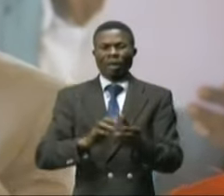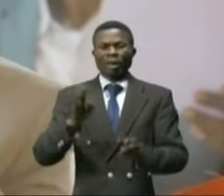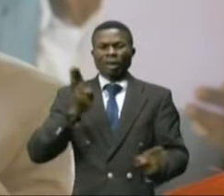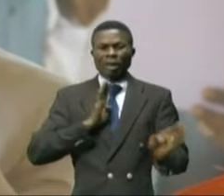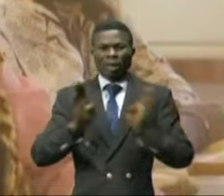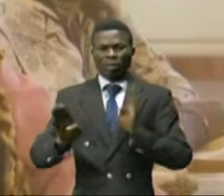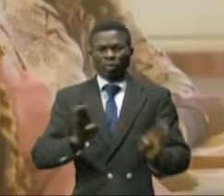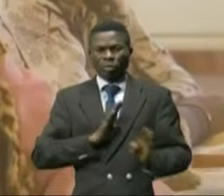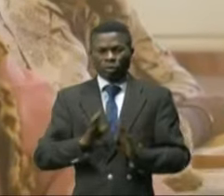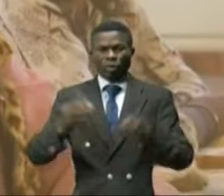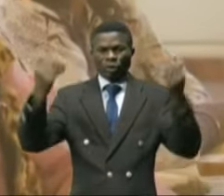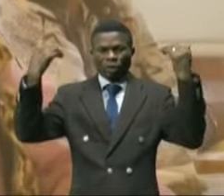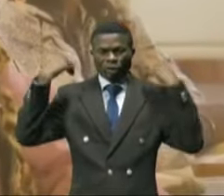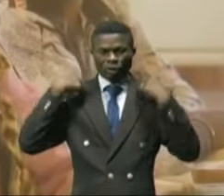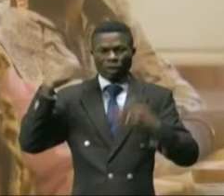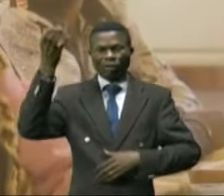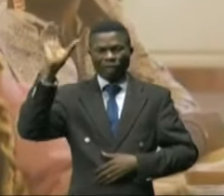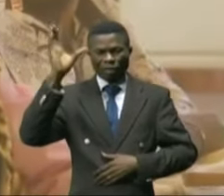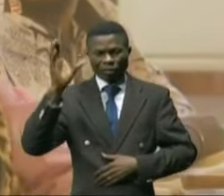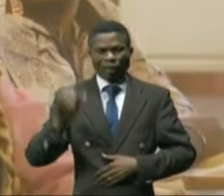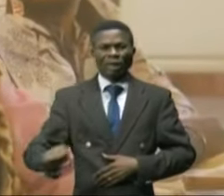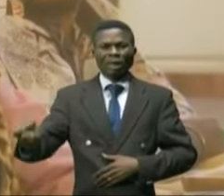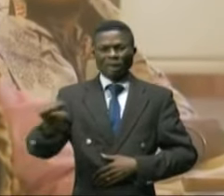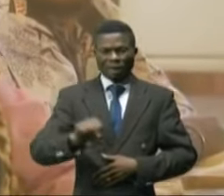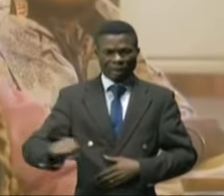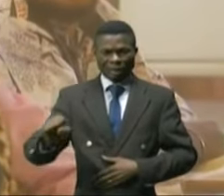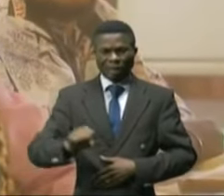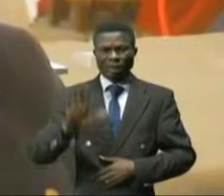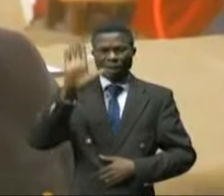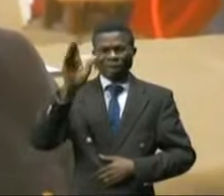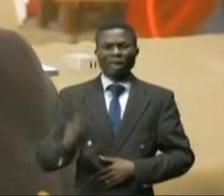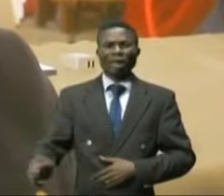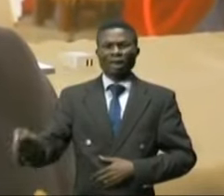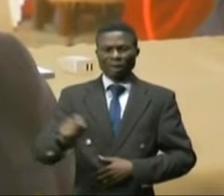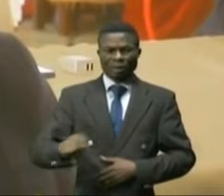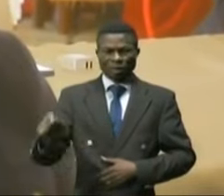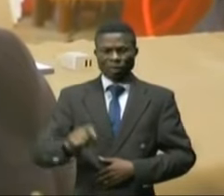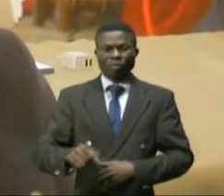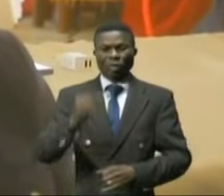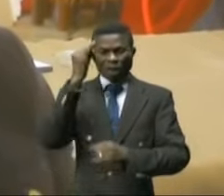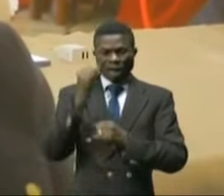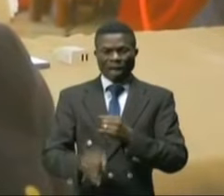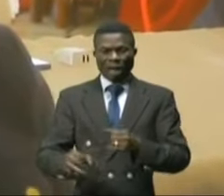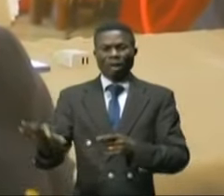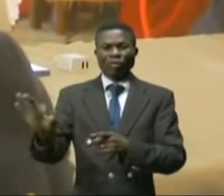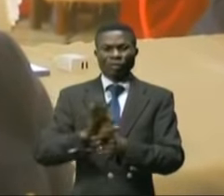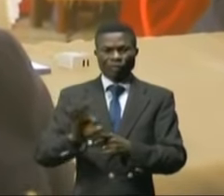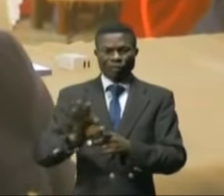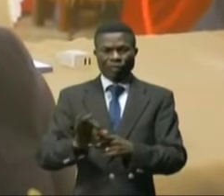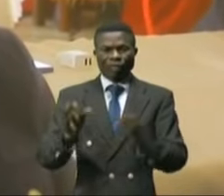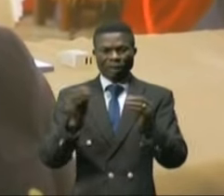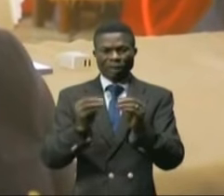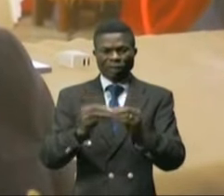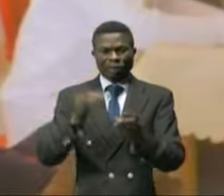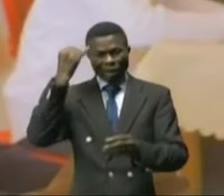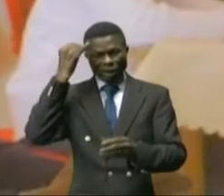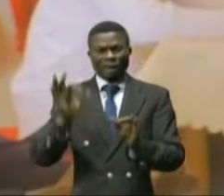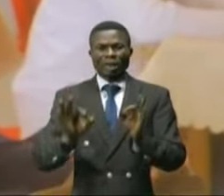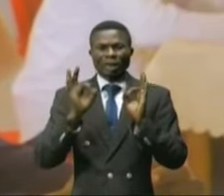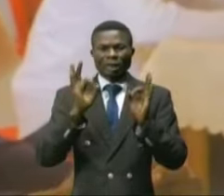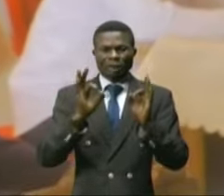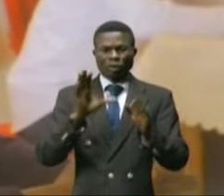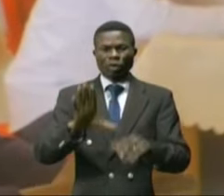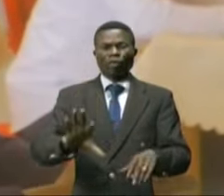de certaines chefferies de 5 territoires de la province. À l'issue de ces assises, de nouvelles initiatives ont